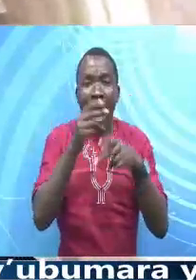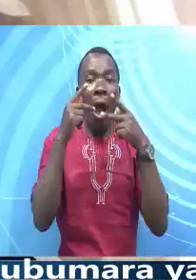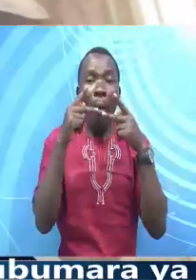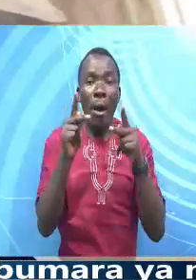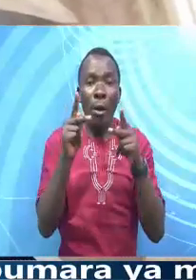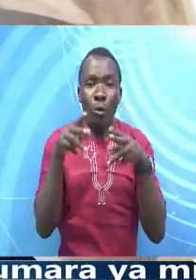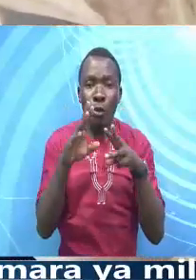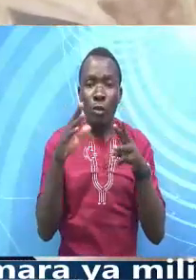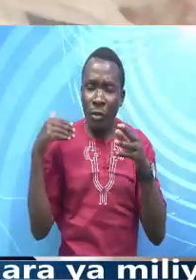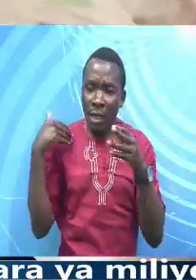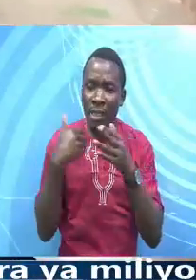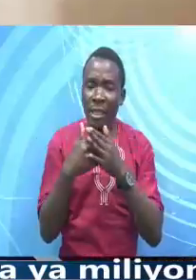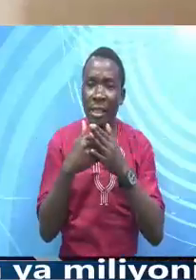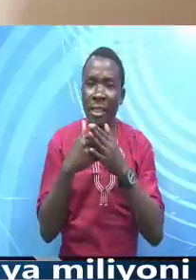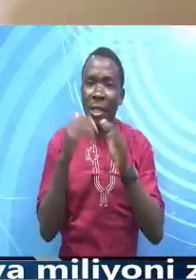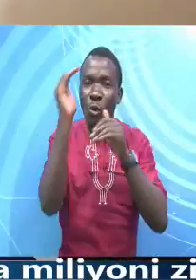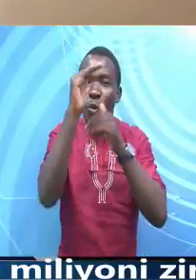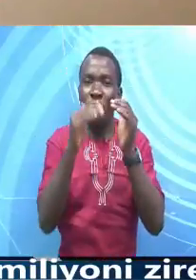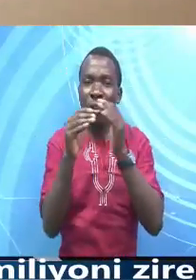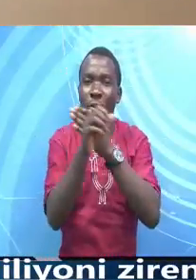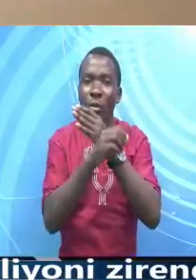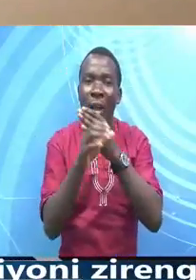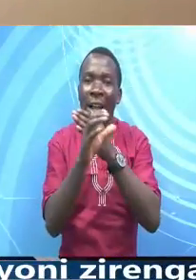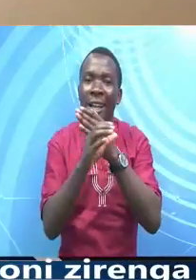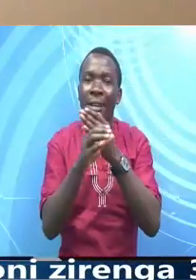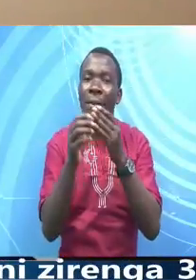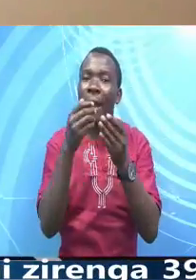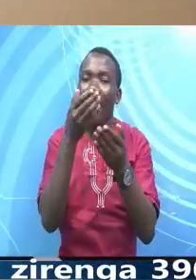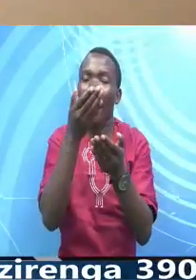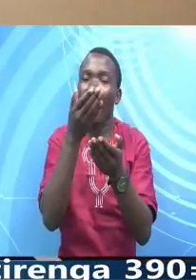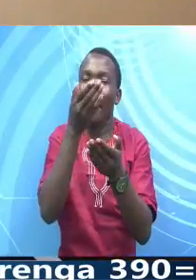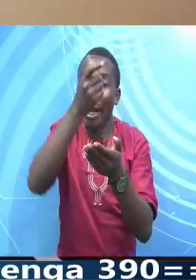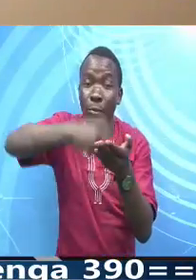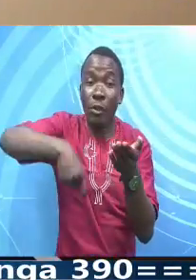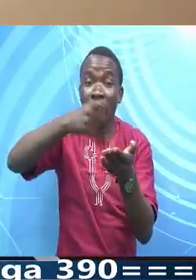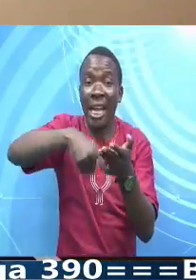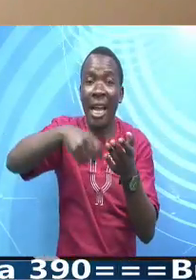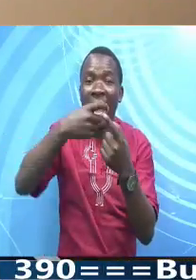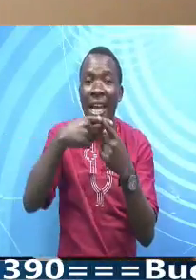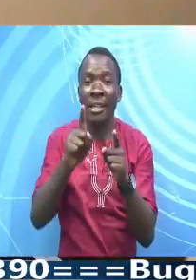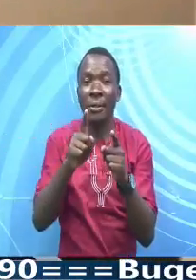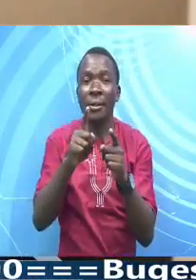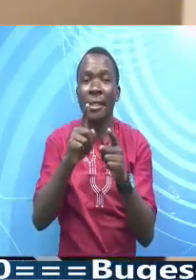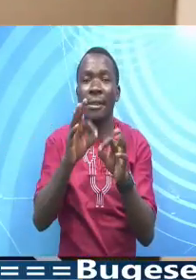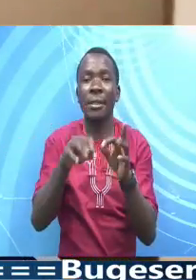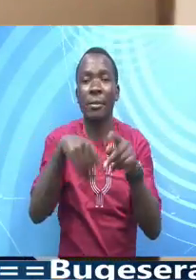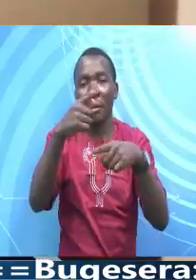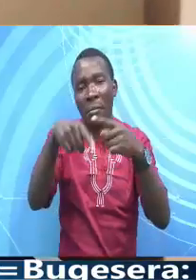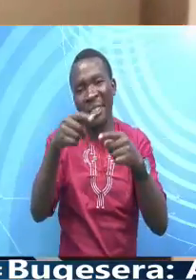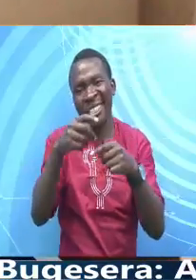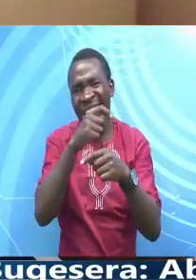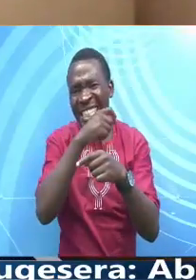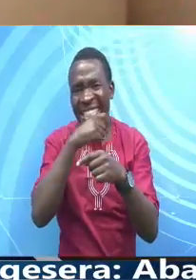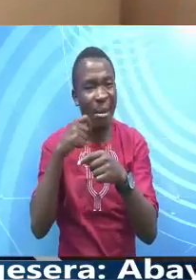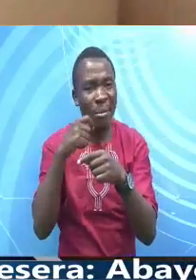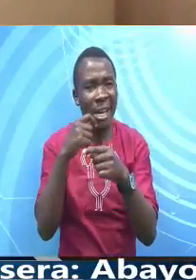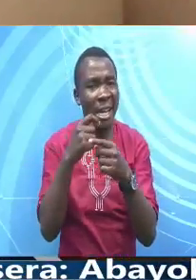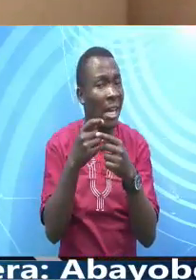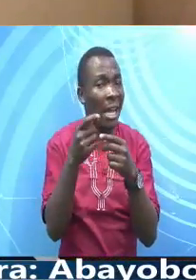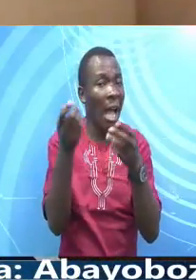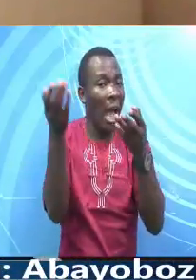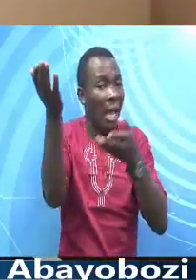rw'akagari bakajya batubwira ati tumuca amande. Ariko ibyo kumuca amande ntibimubuza gukomeza. Ni inyama agomba kuba azana